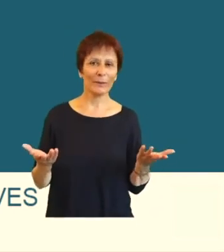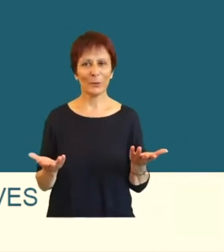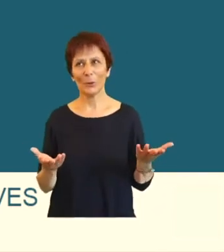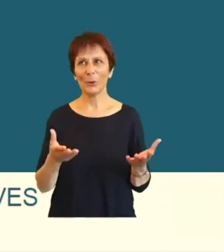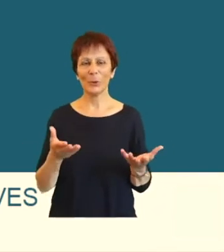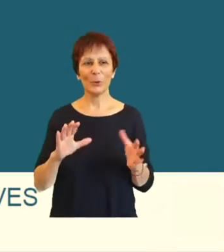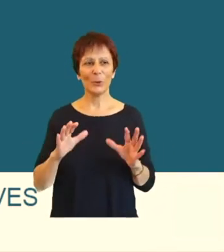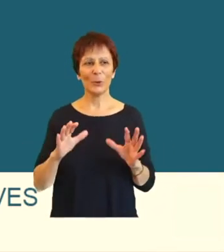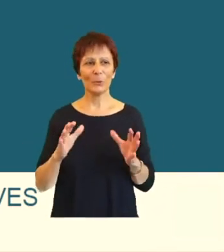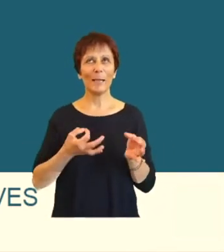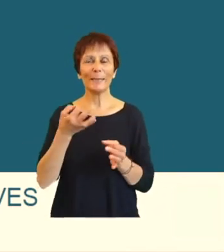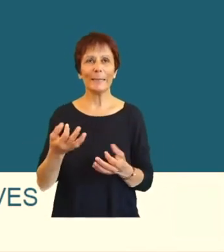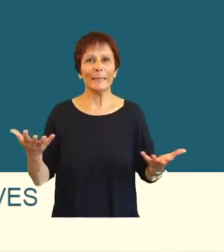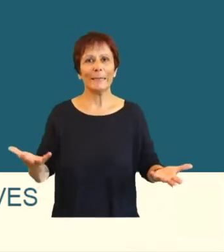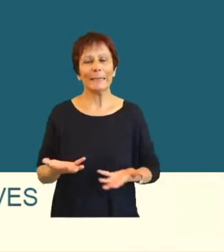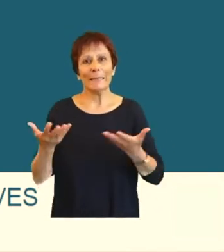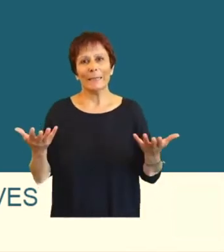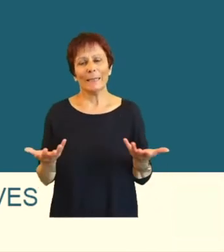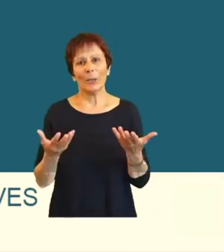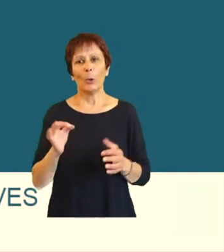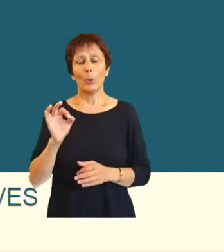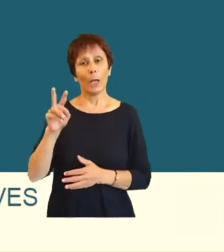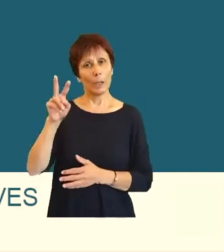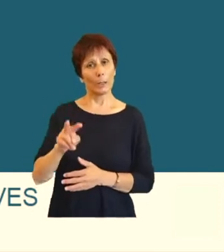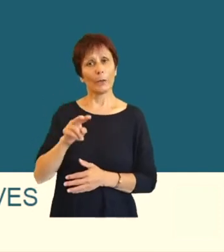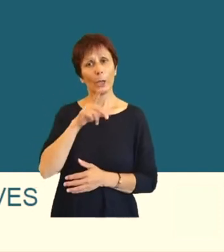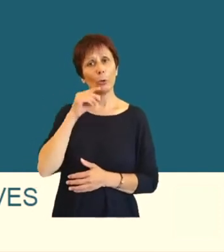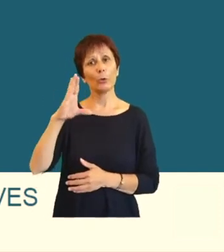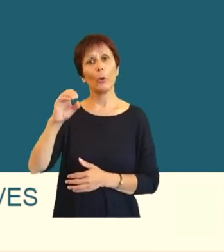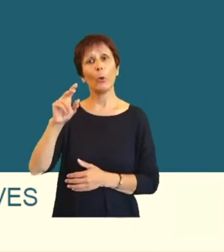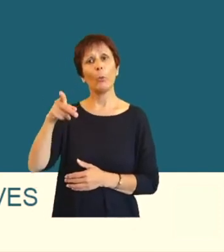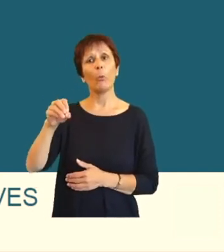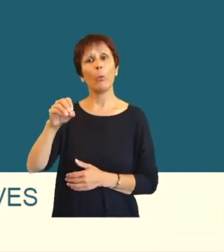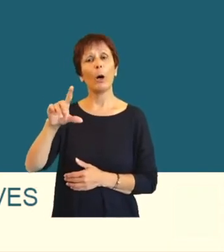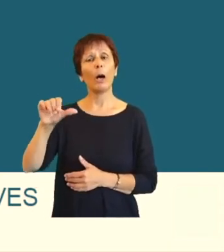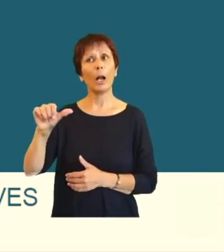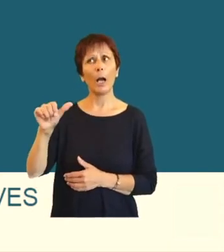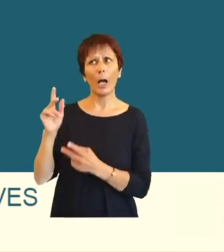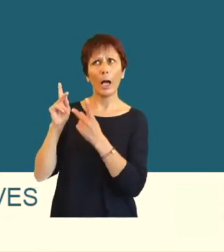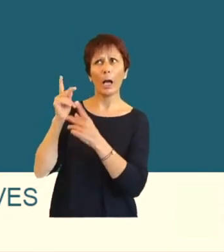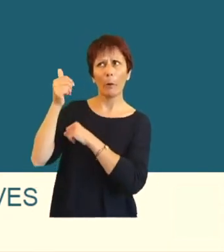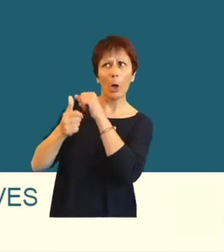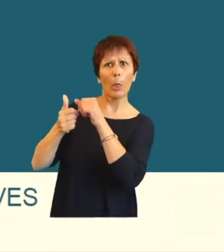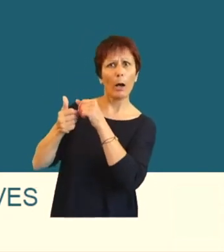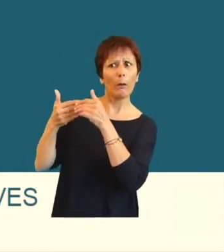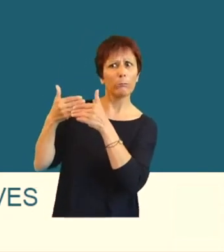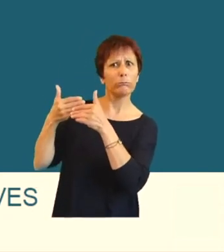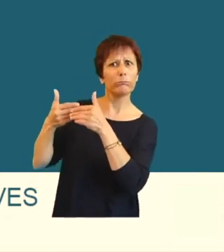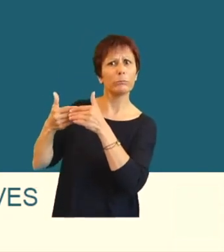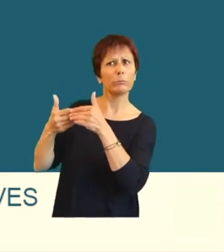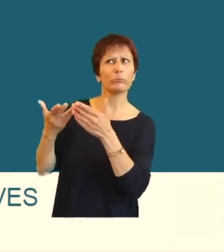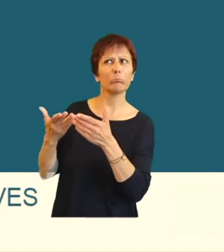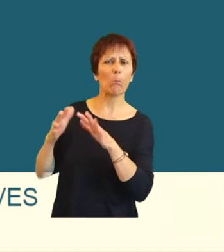que puis-je dire ? D'abord, c'est vrai, M. Coppola est là depuis un an. Pas